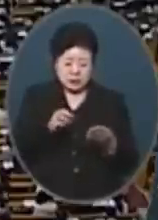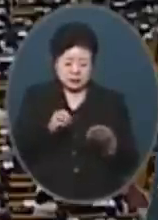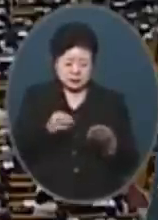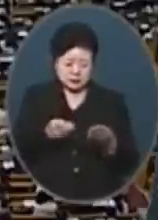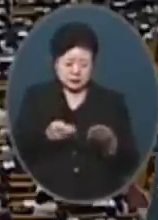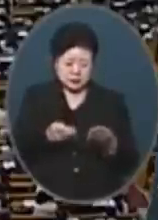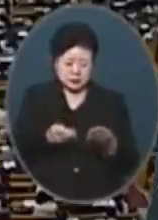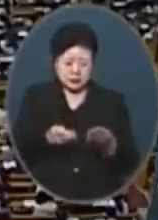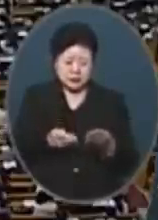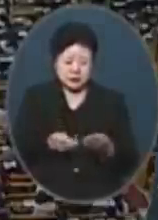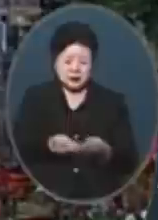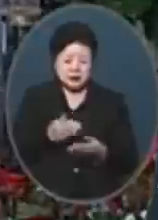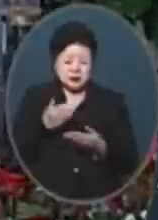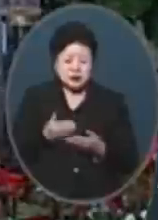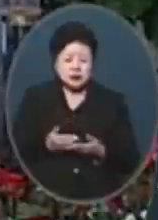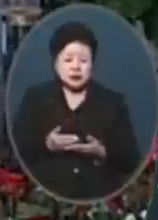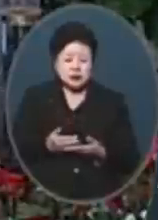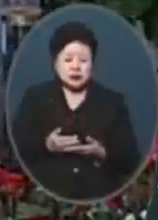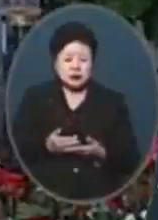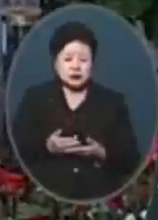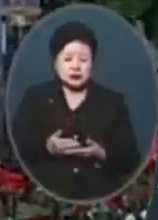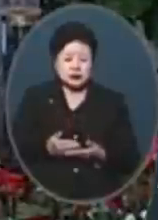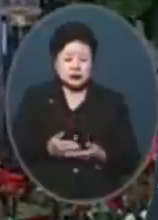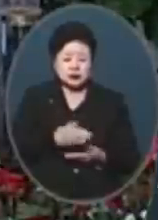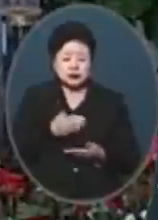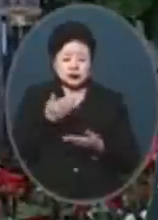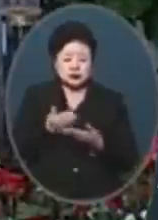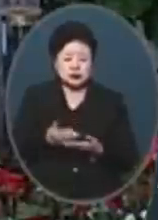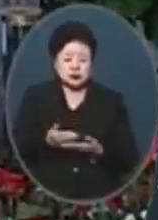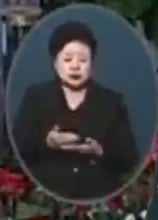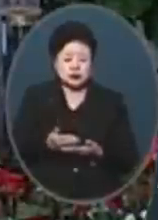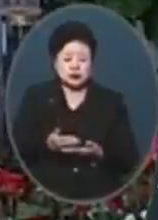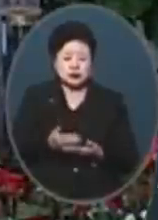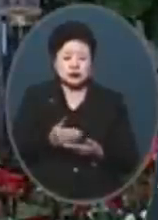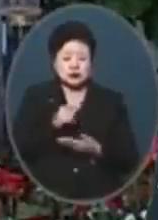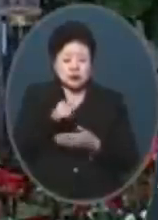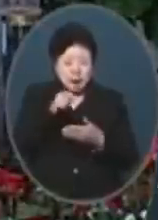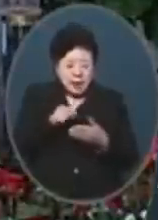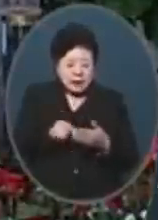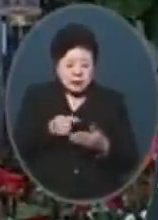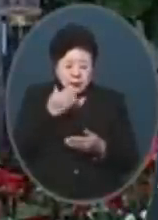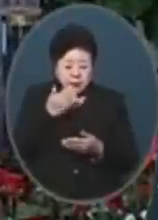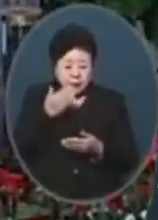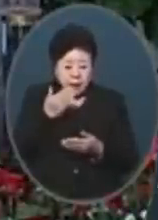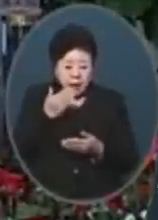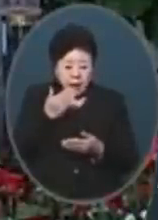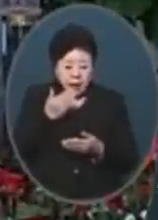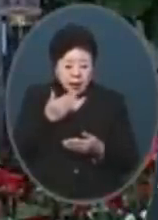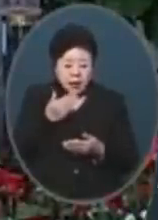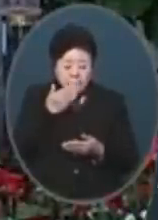할 수 있다 하면 된다라고 생각한 믿음의 발걸음을 옮기게 되고